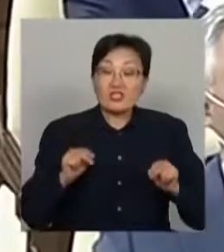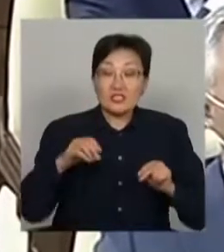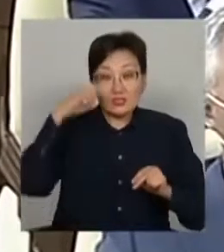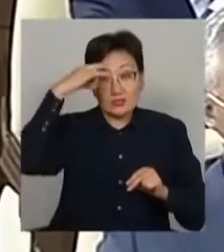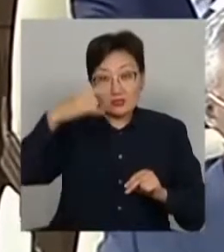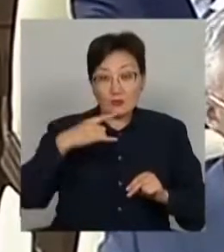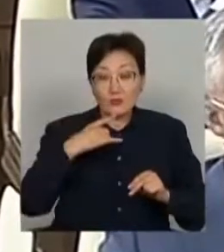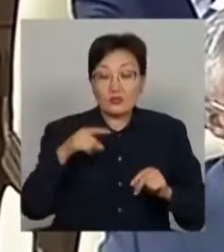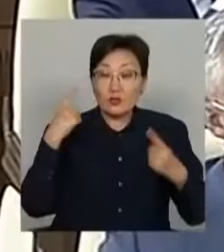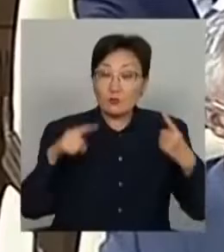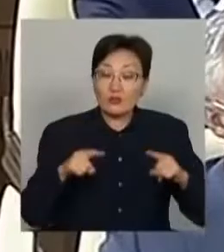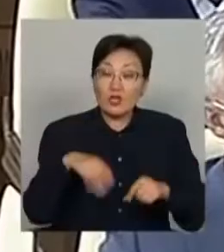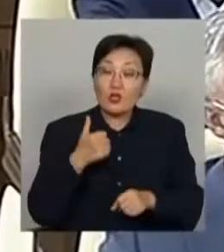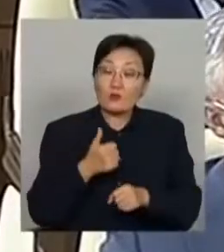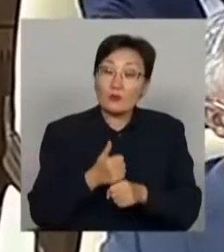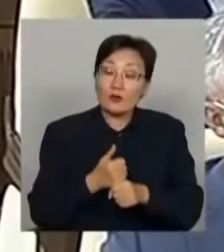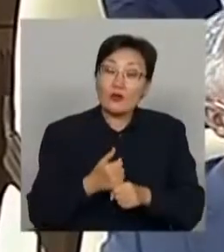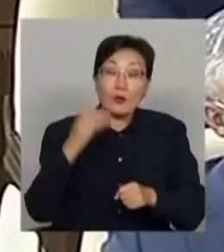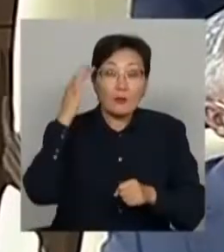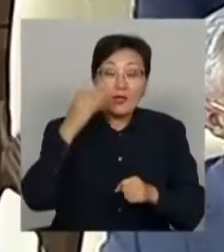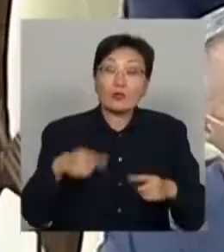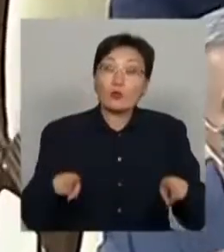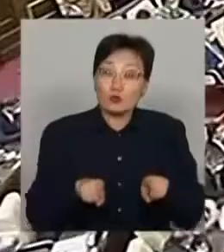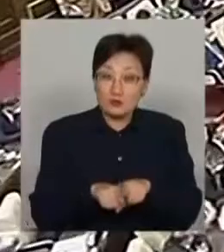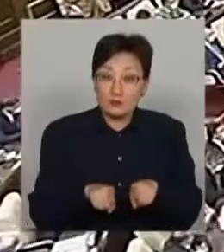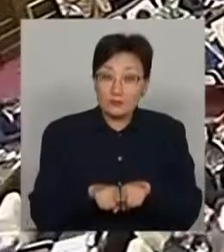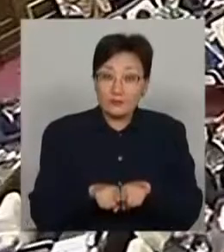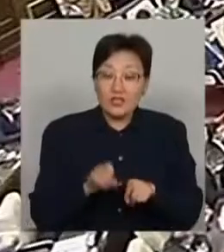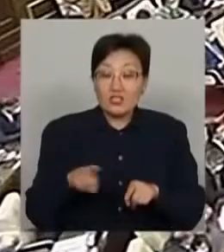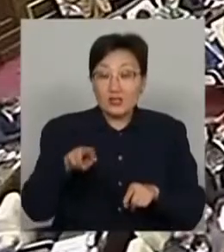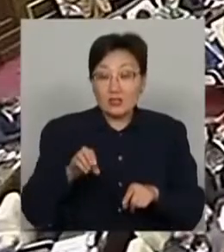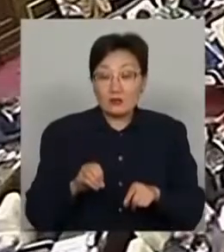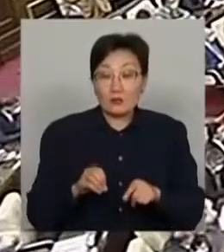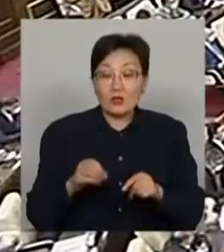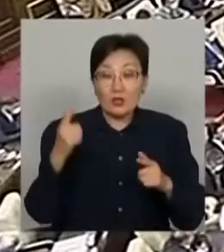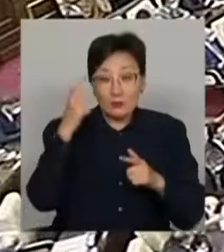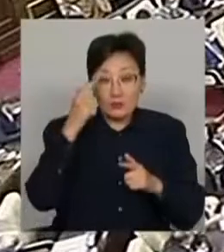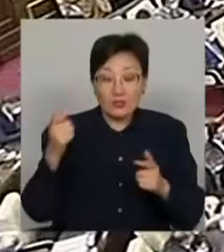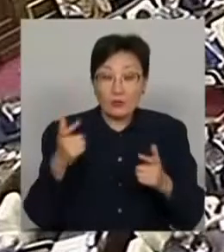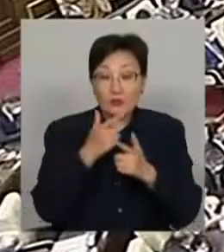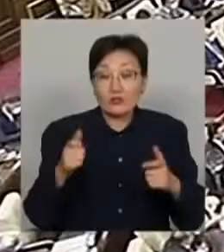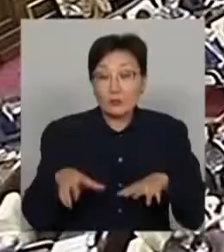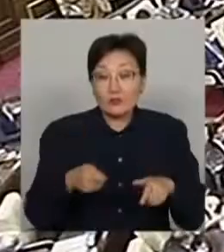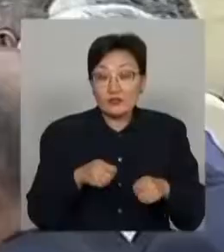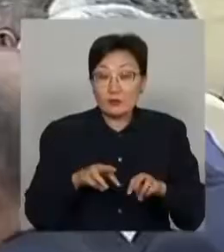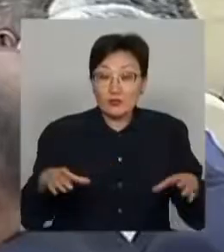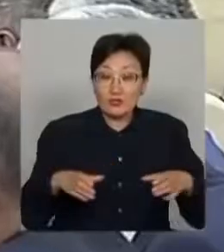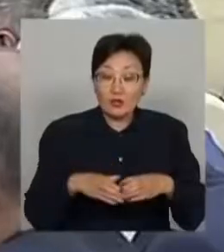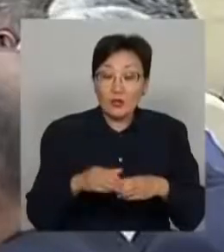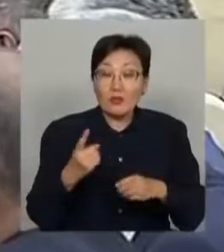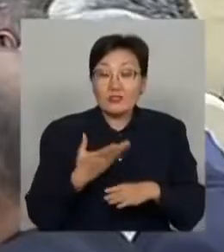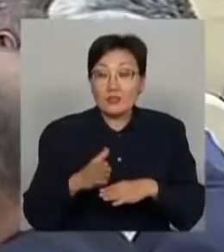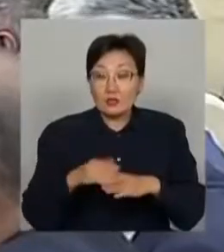Қазақстан идеясының түпкі мәні осы. Сонымен қатар жолдауда президент үкімет құзыретінің бір